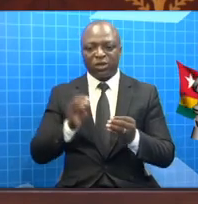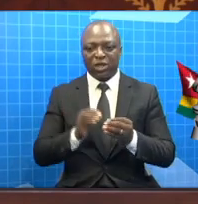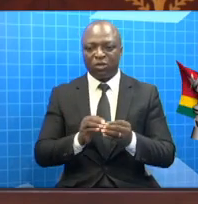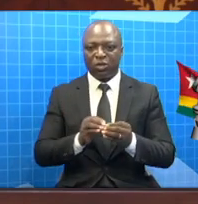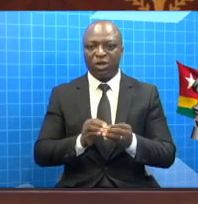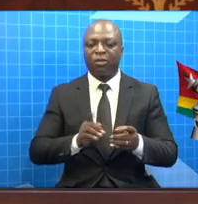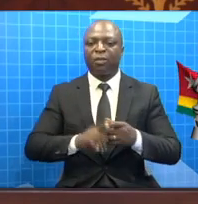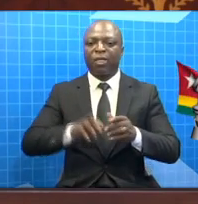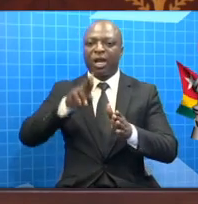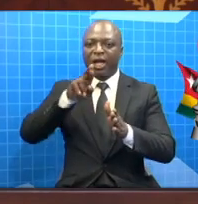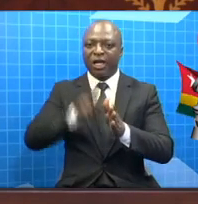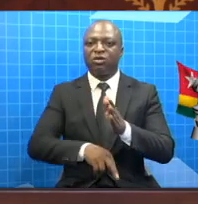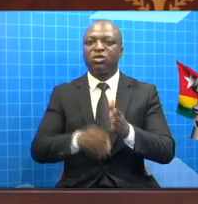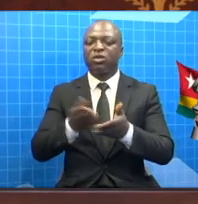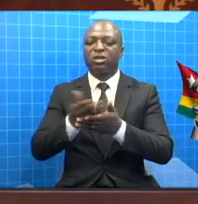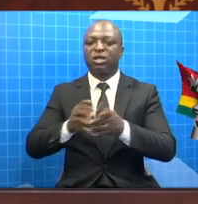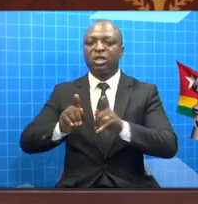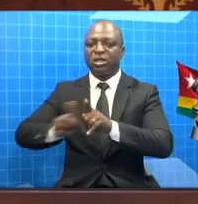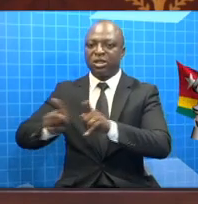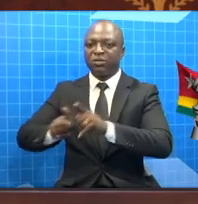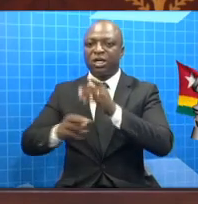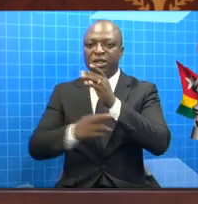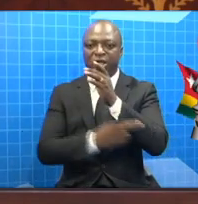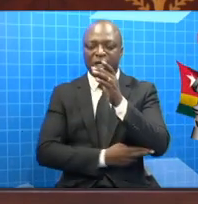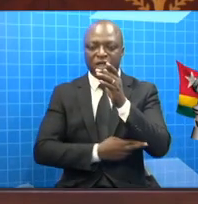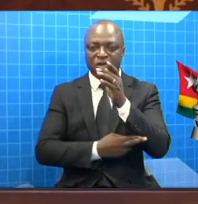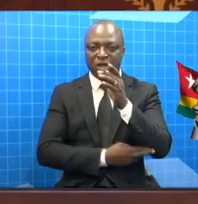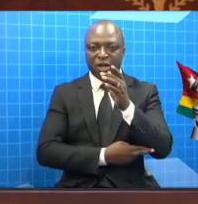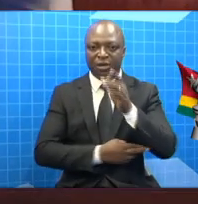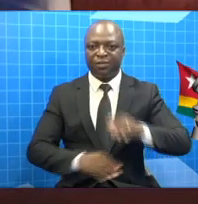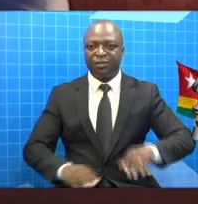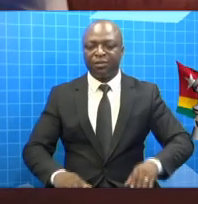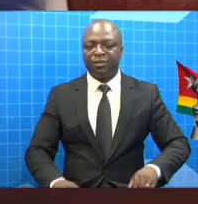à la réduction des disparités régionales.